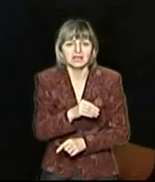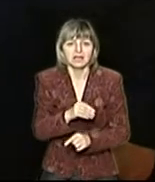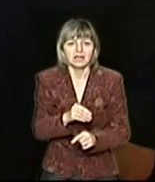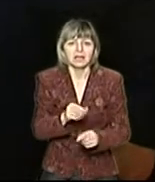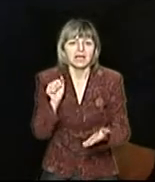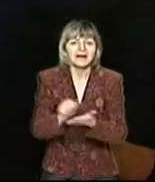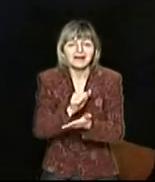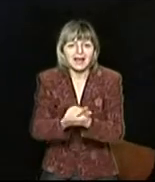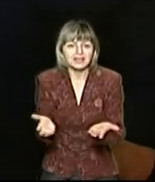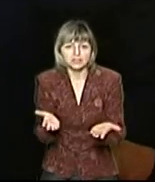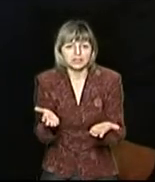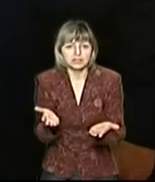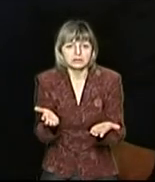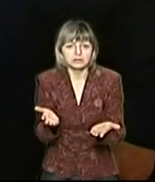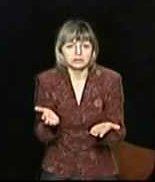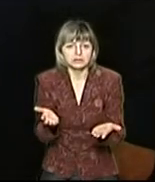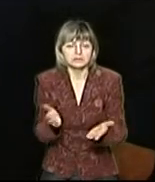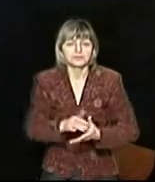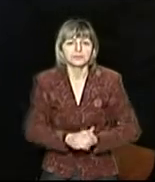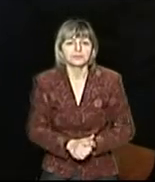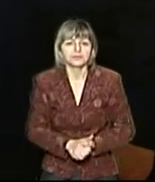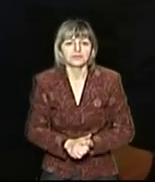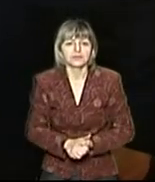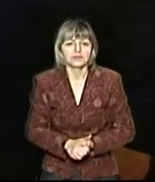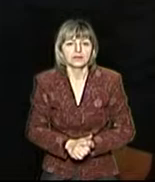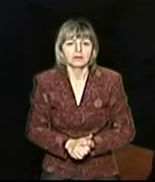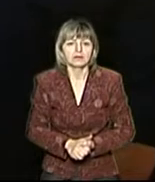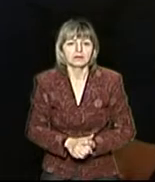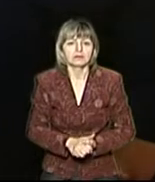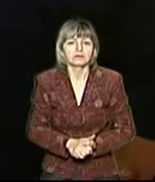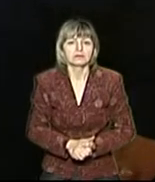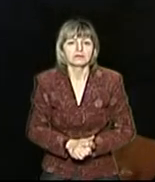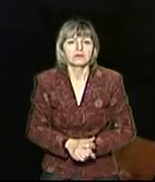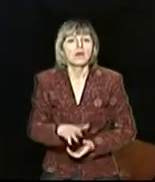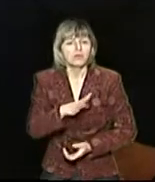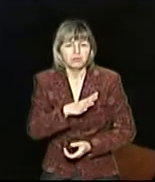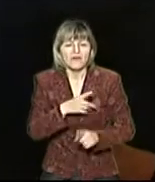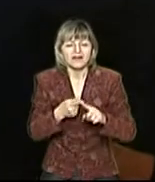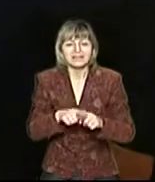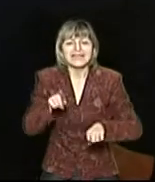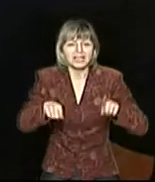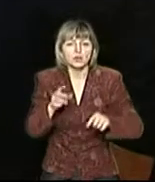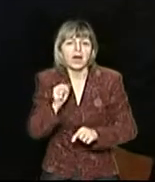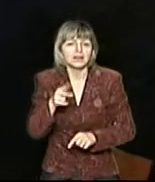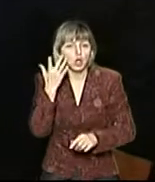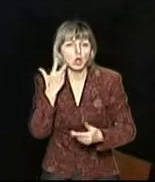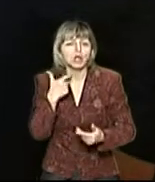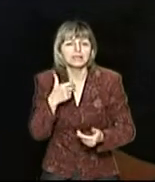які там хвалять рідко, але коли звертаються і ми